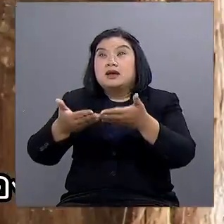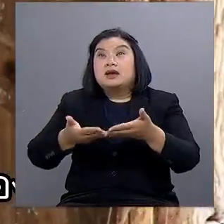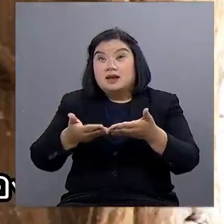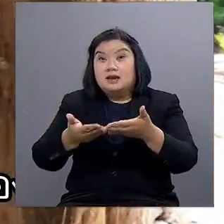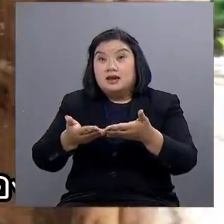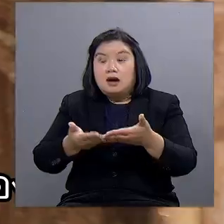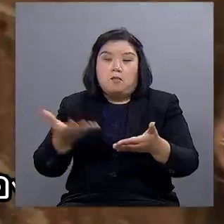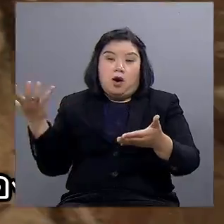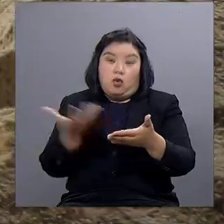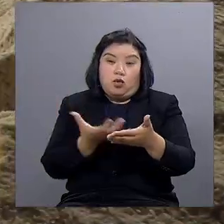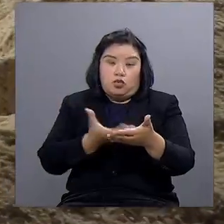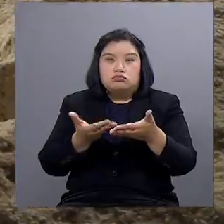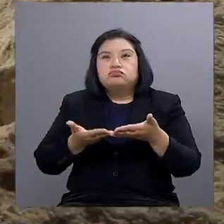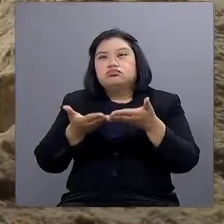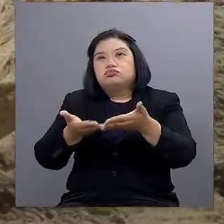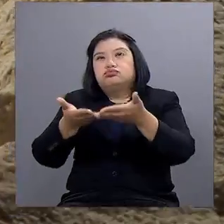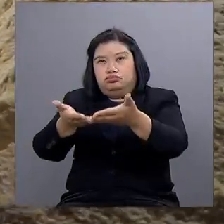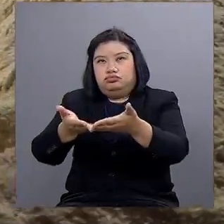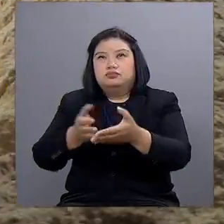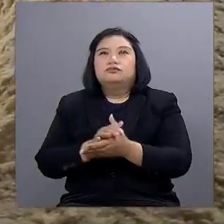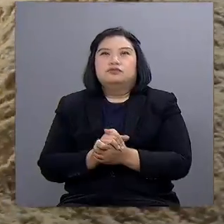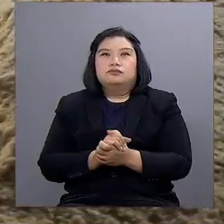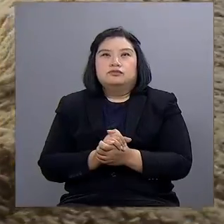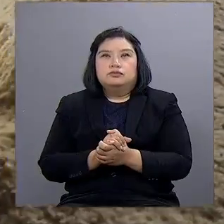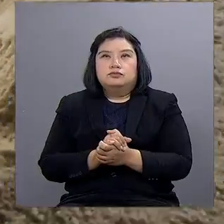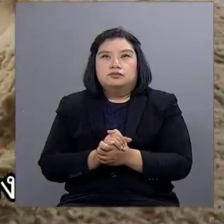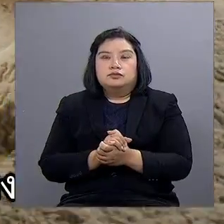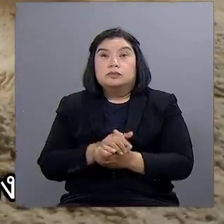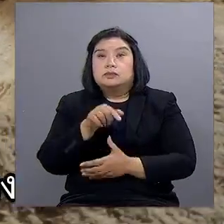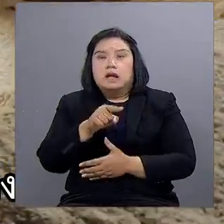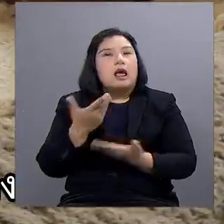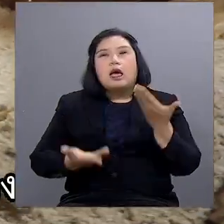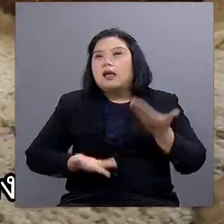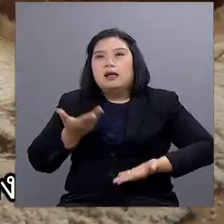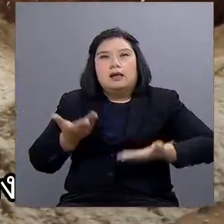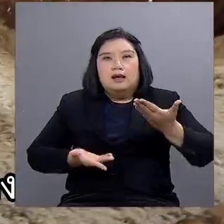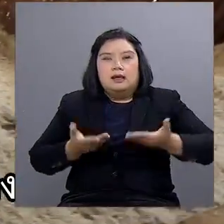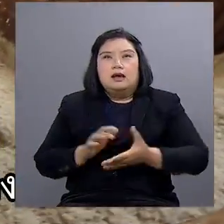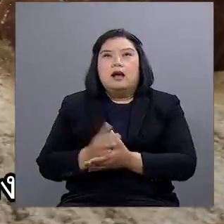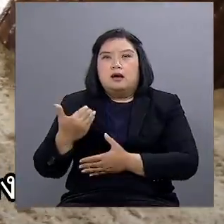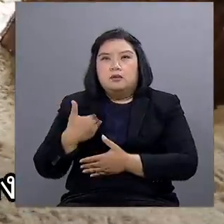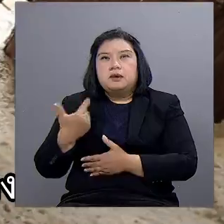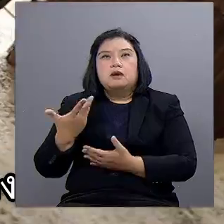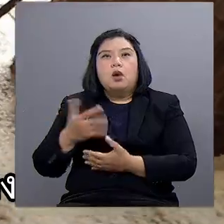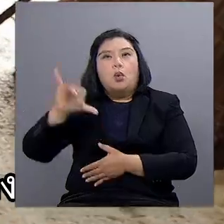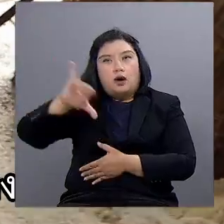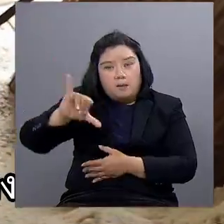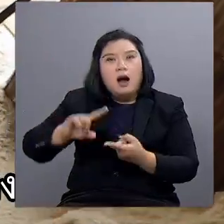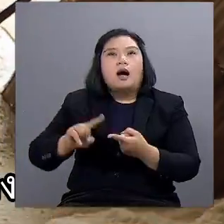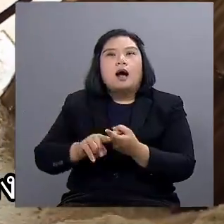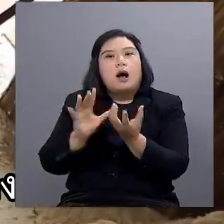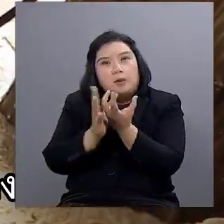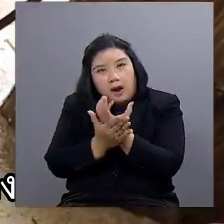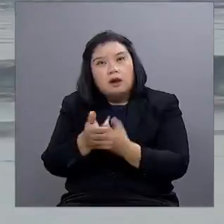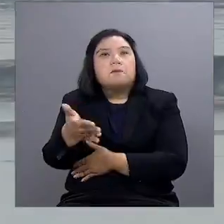ขนในคลองเกลือนี่เขาไปเอาทำได้หลายอย่างครับไปลงน้ำปลาก็ได้ครับหรือว่าไปดองผักดองปลาอะ